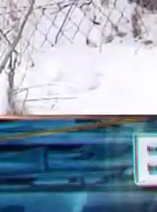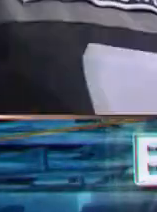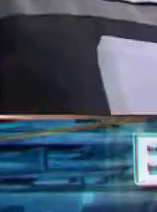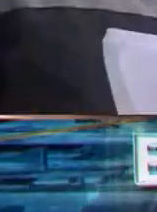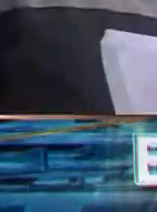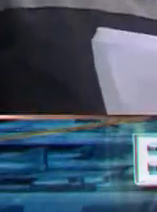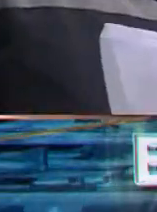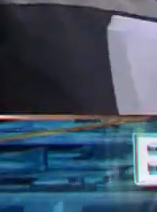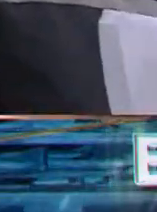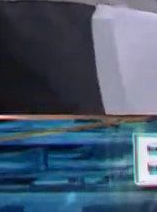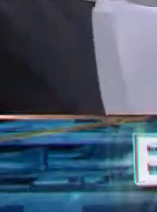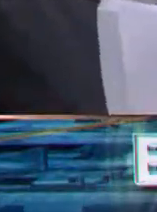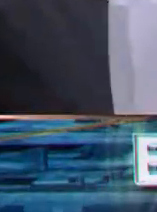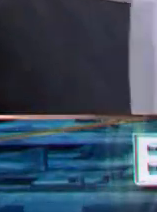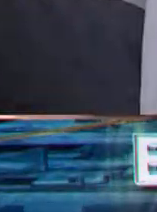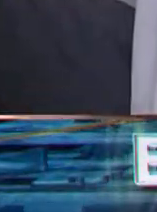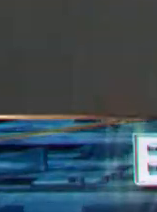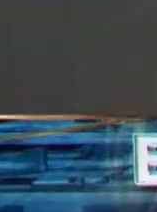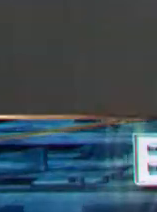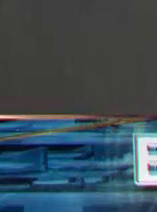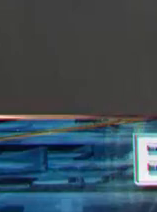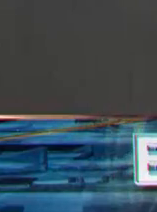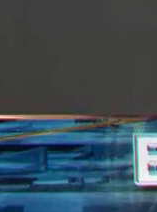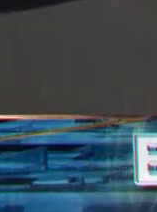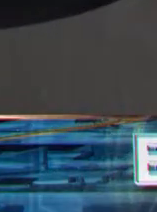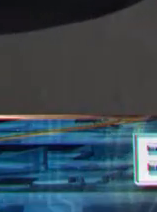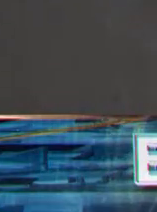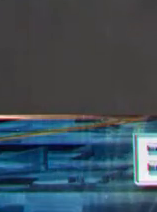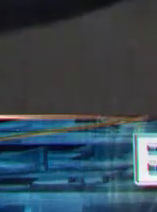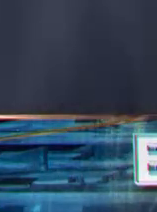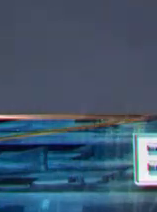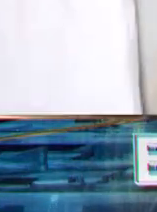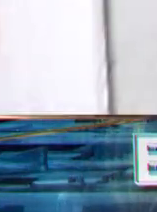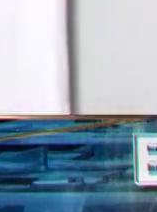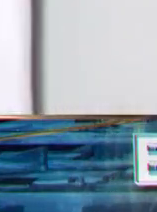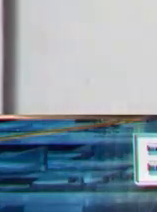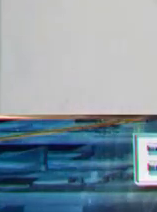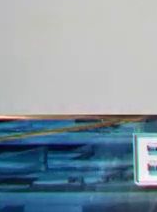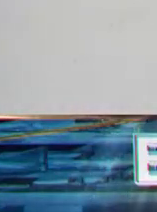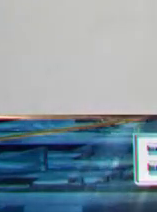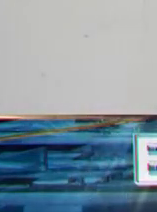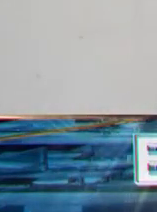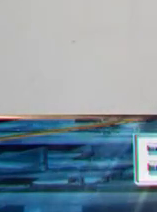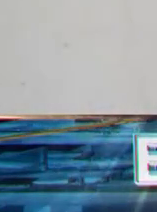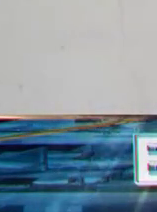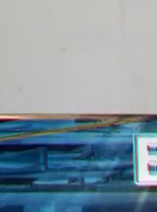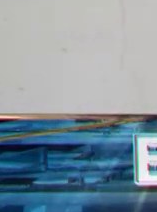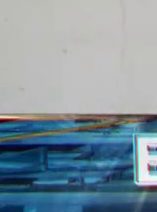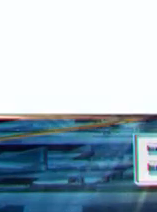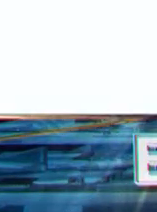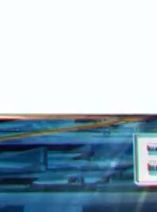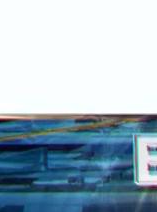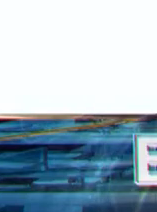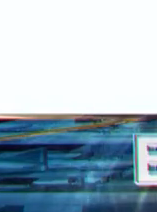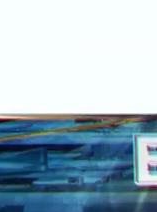Қауіпсіздікті насихаттады. Төтенше жағдайлар мамандары от жағу маусымында ілелік 20 мыңнан аса тұрғын үй мен пәтерді аралады.